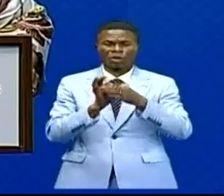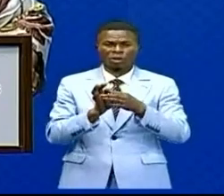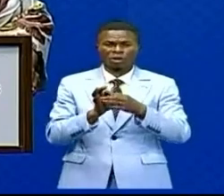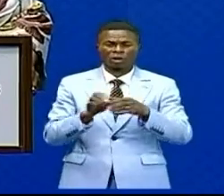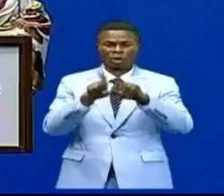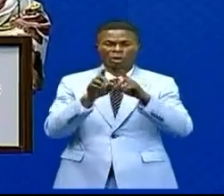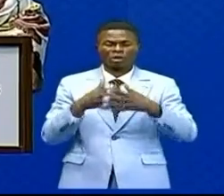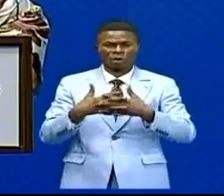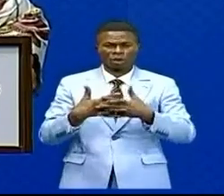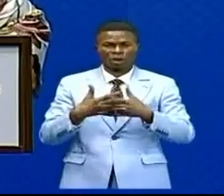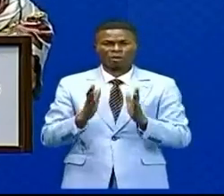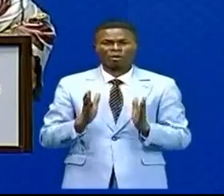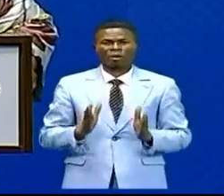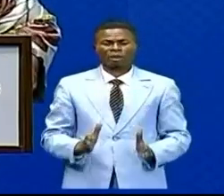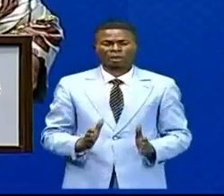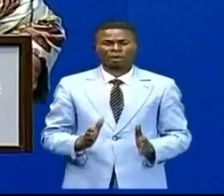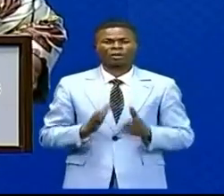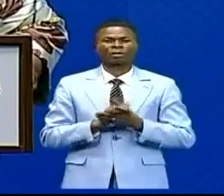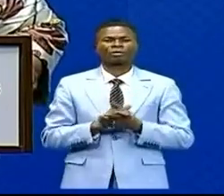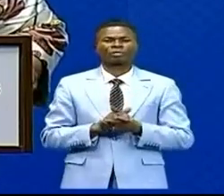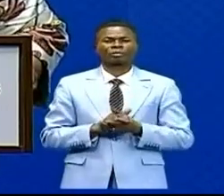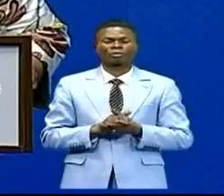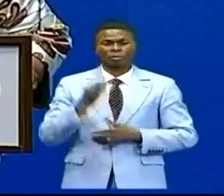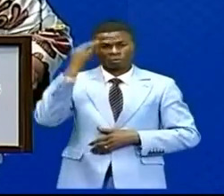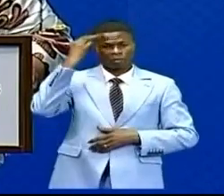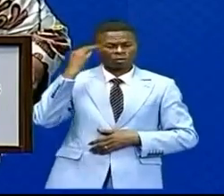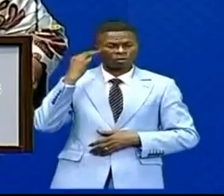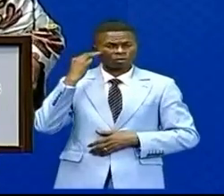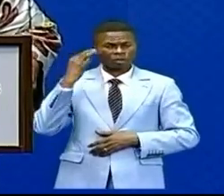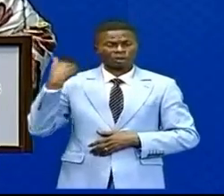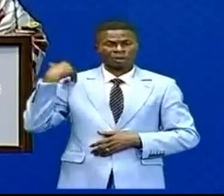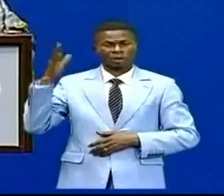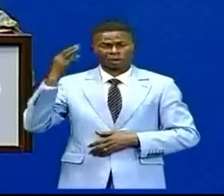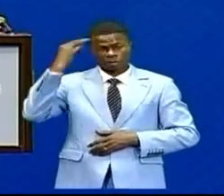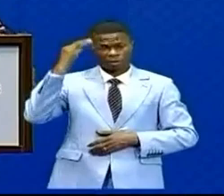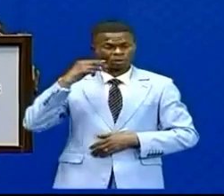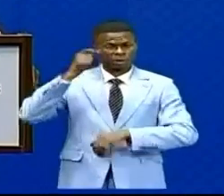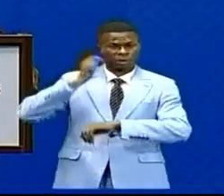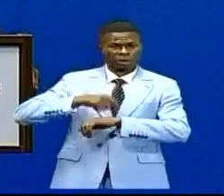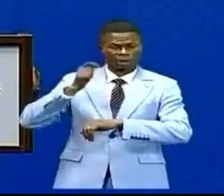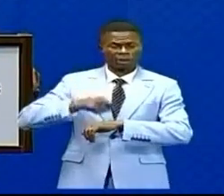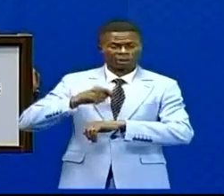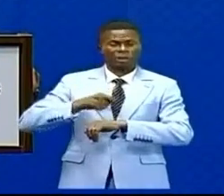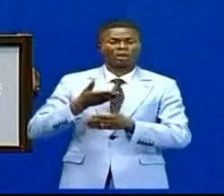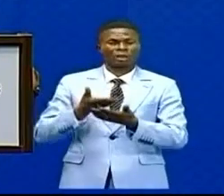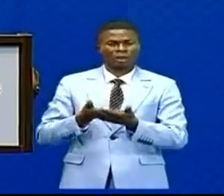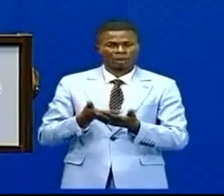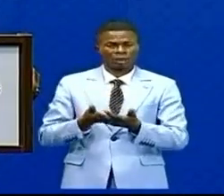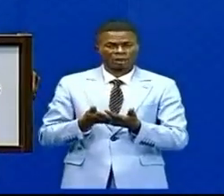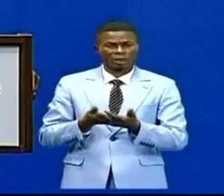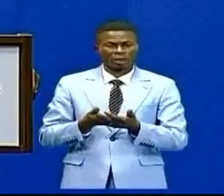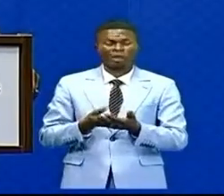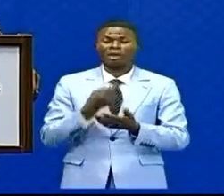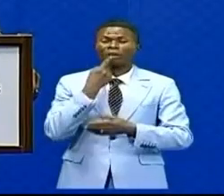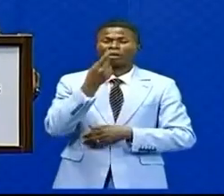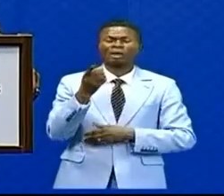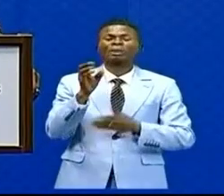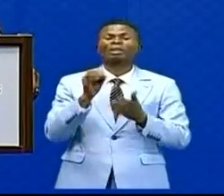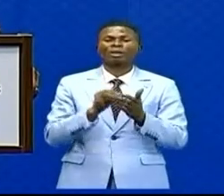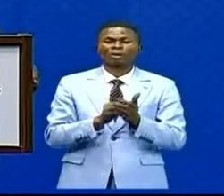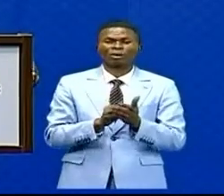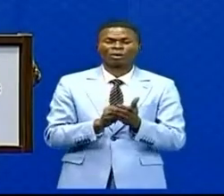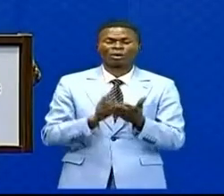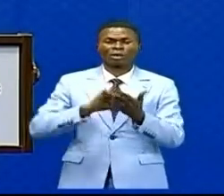de partenariat. La ministre d'État, ministre de la Justice et garde des Sceaux, a rappelé que